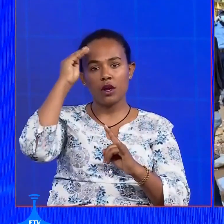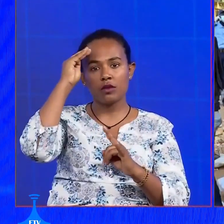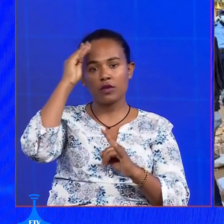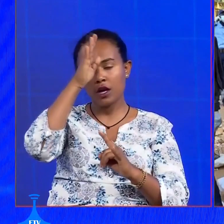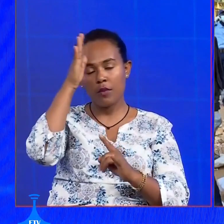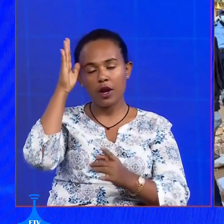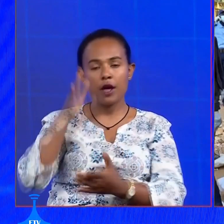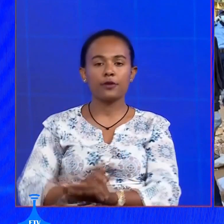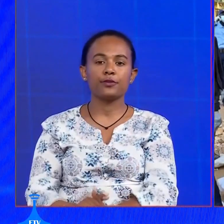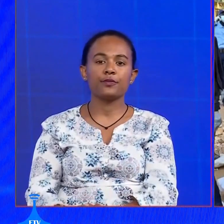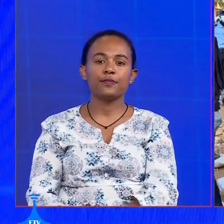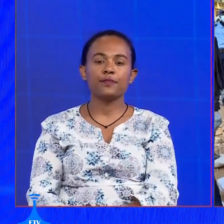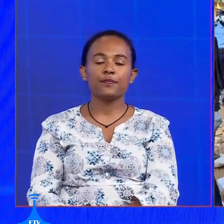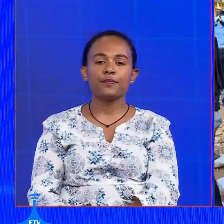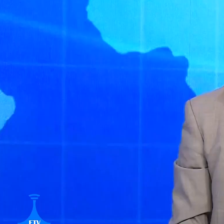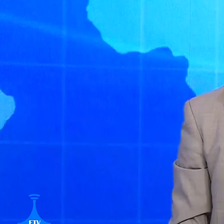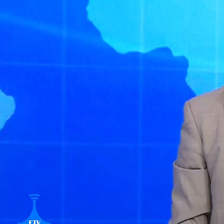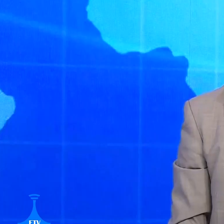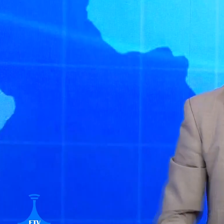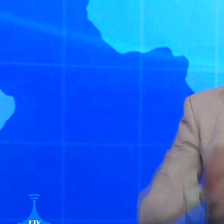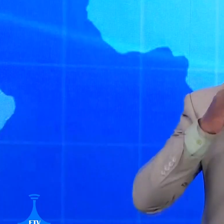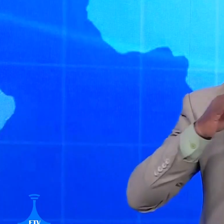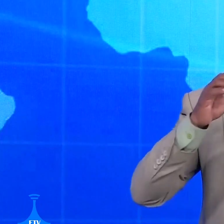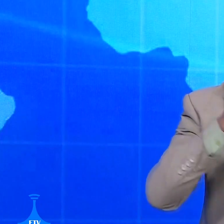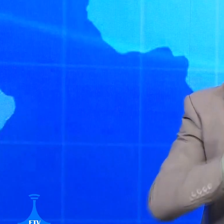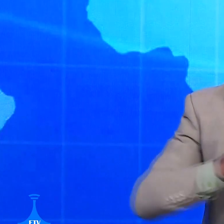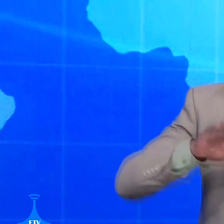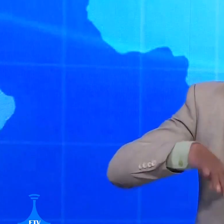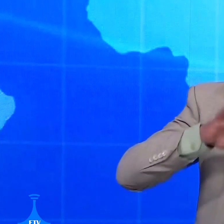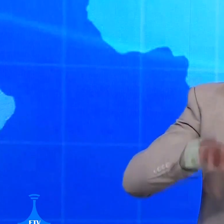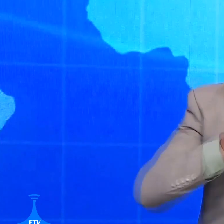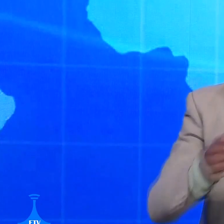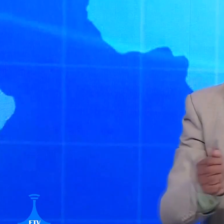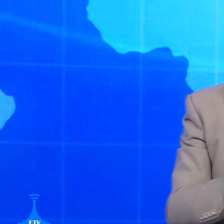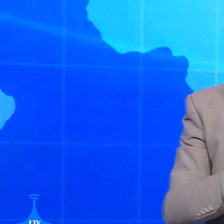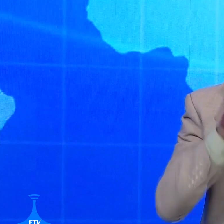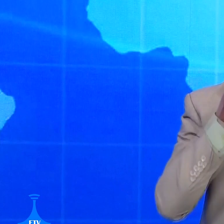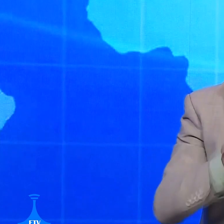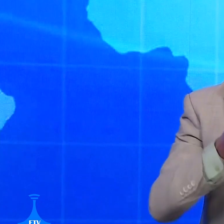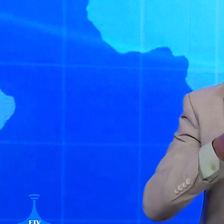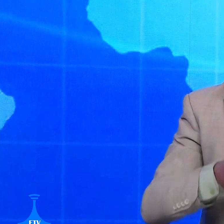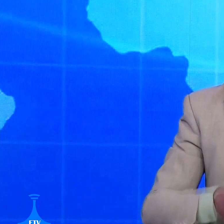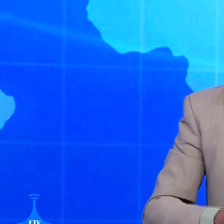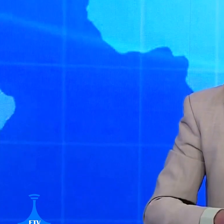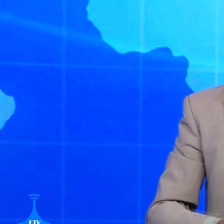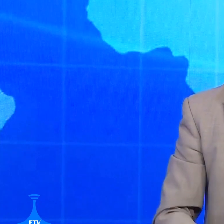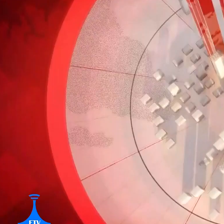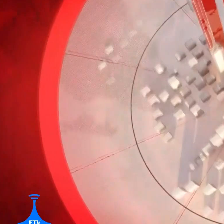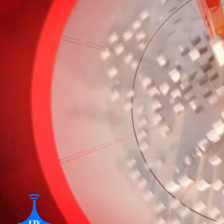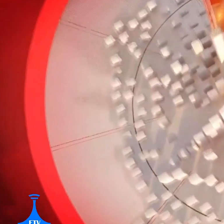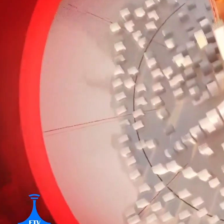አብዱልቃድር ከጋምቤላ። ዜና አበቃ። ከቀሪ ፕሮግራሞቻችን ጋር መልካም ቆይታ።